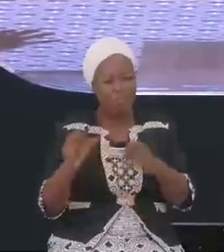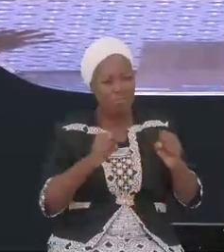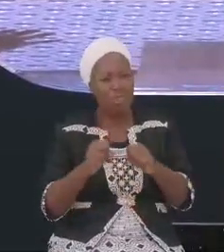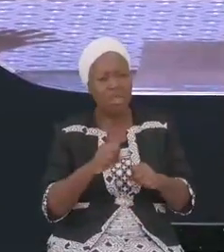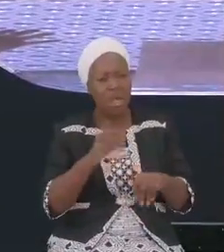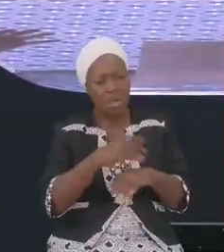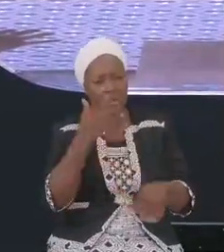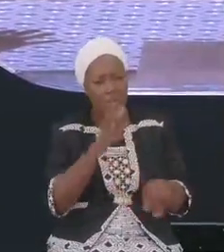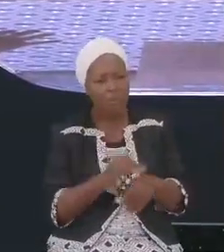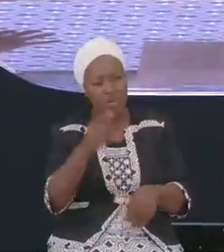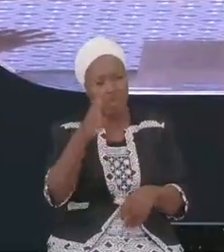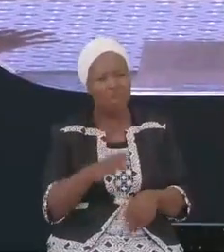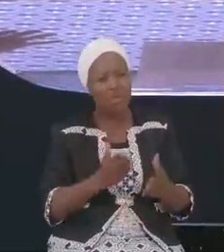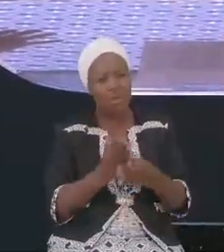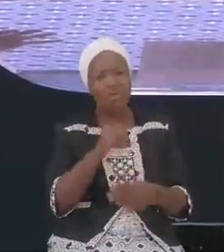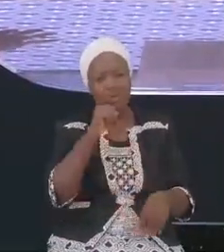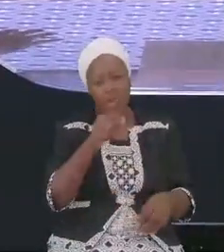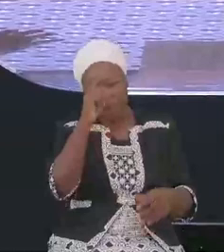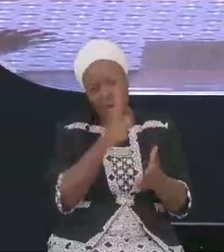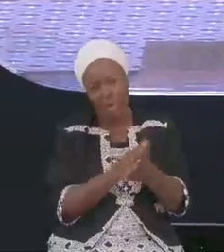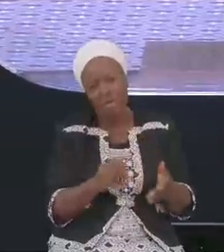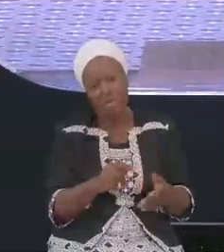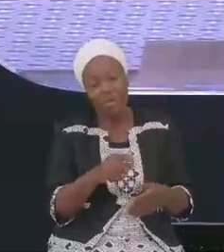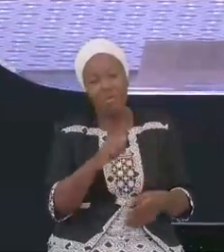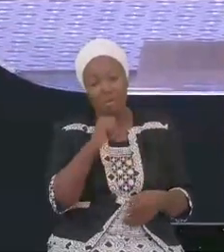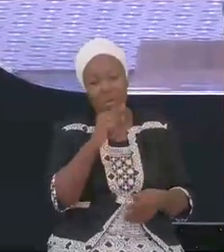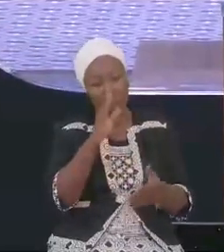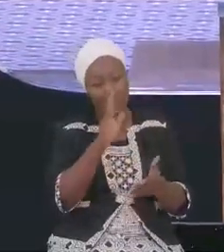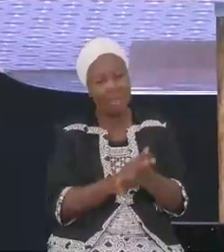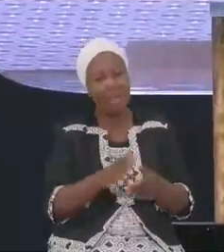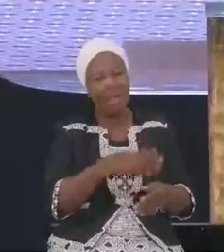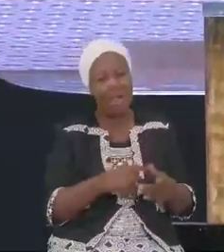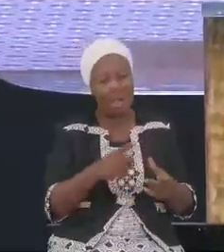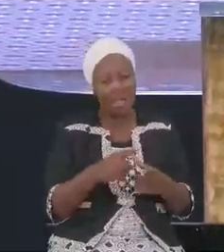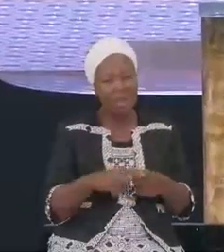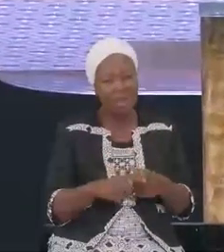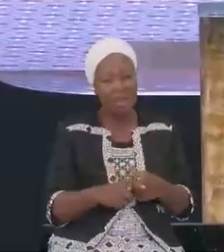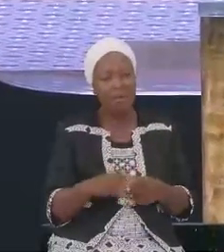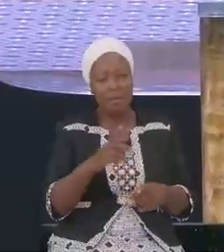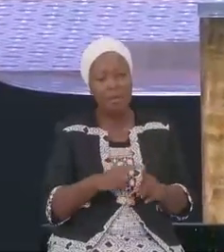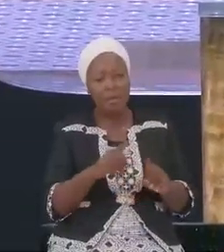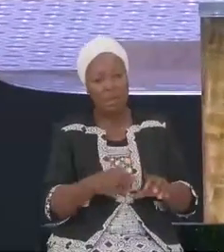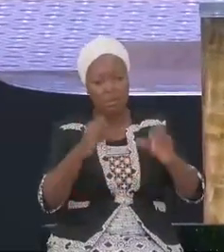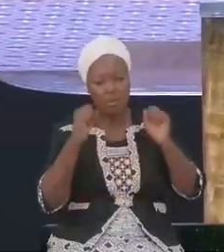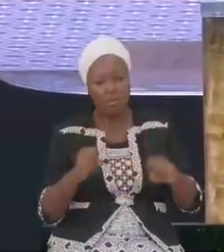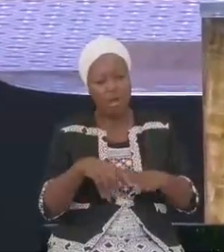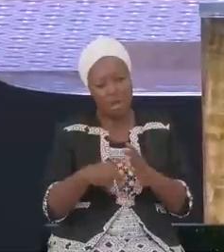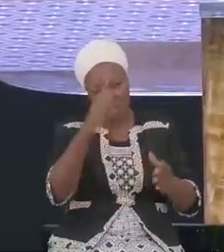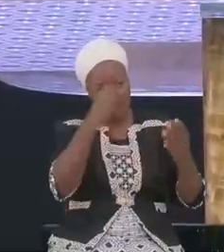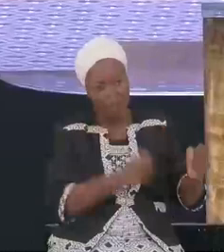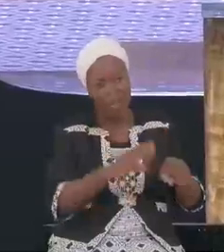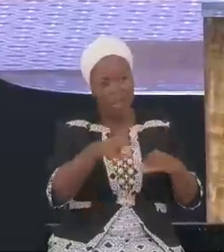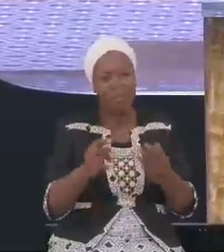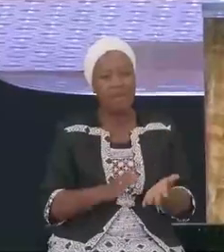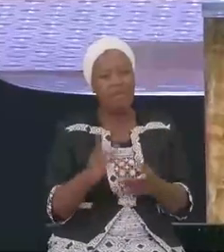les gens doutent de la promesse de Dieu. Mais ici, c'est dit, il ne douta point par incrédulité au sujet de la promesse de Dieu, mais il fut fortifié par la foi,